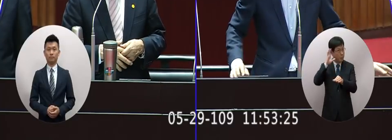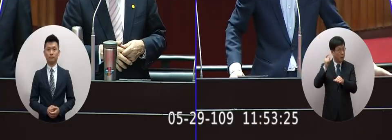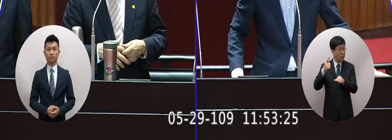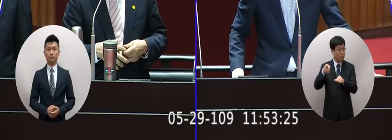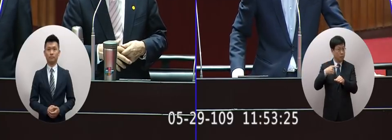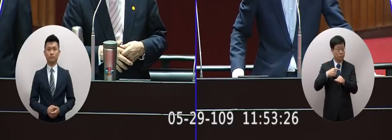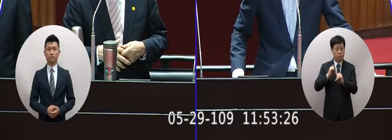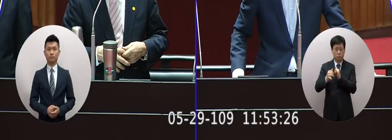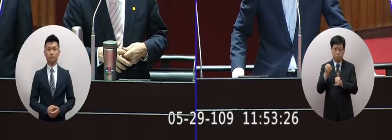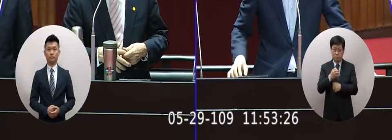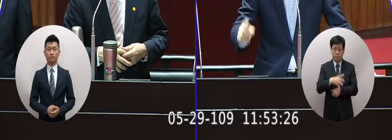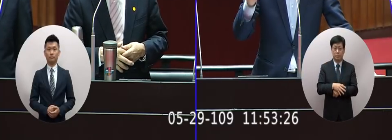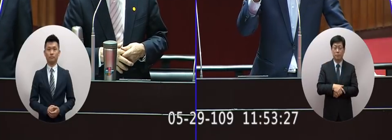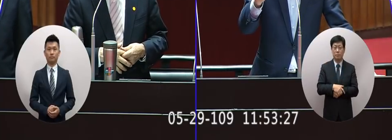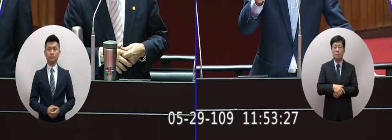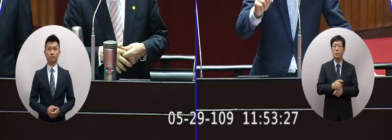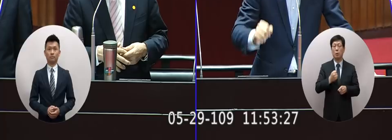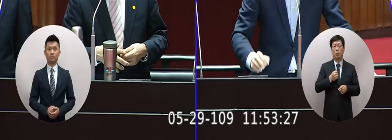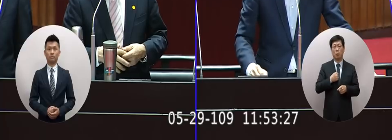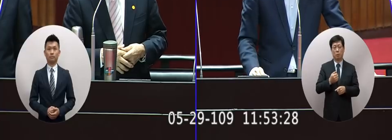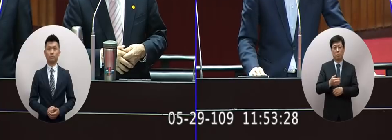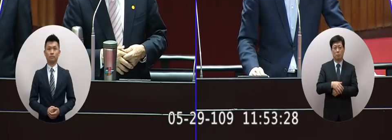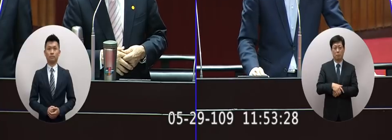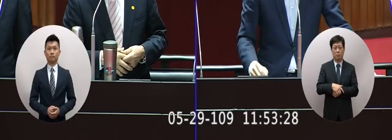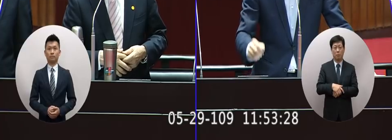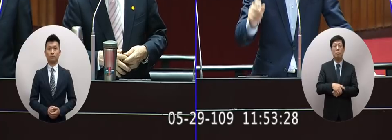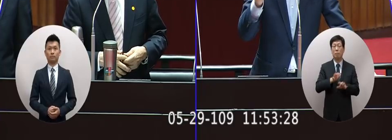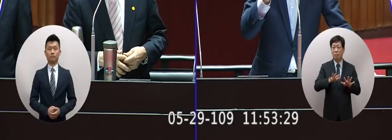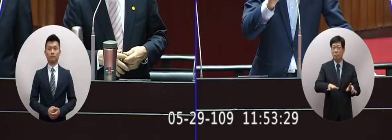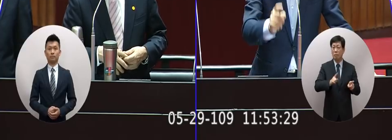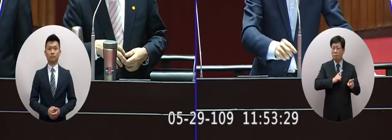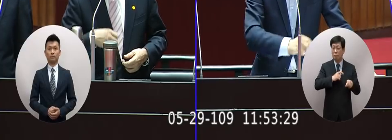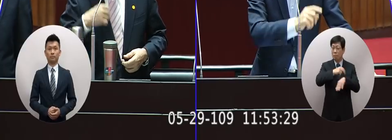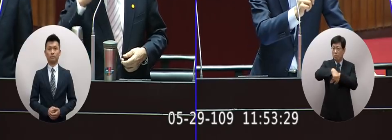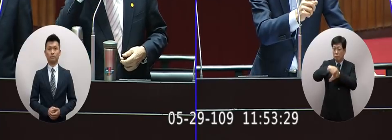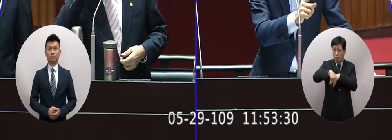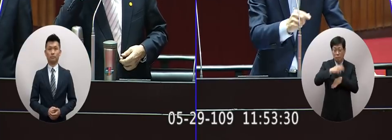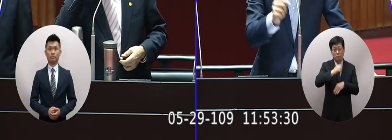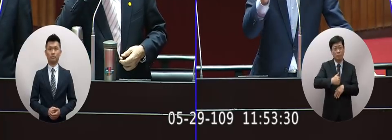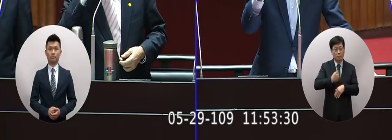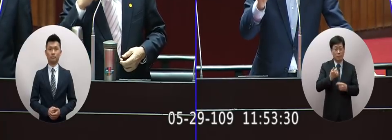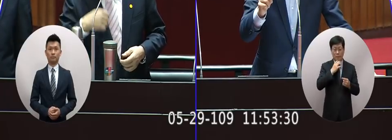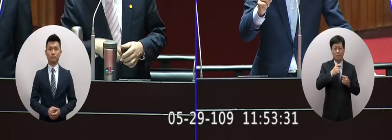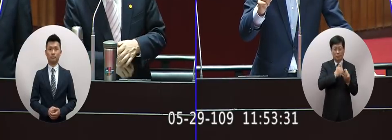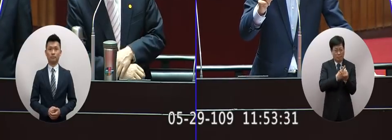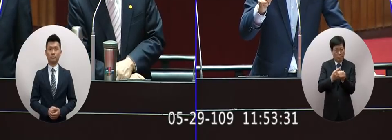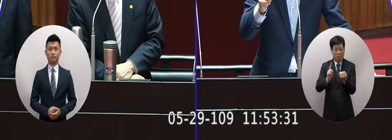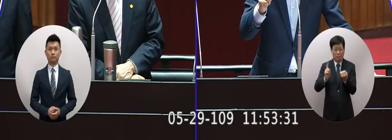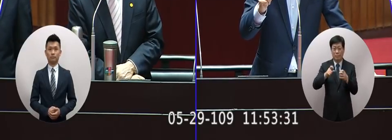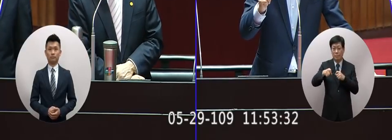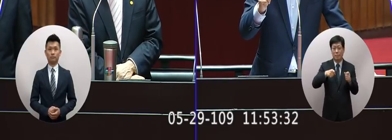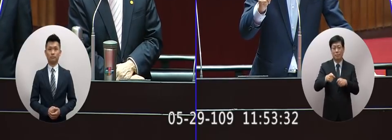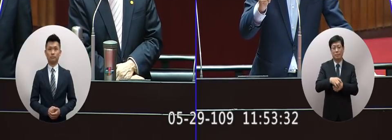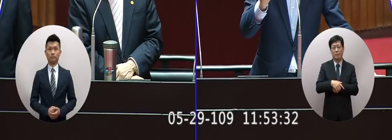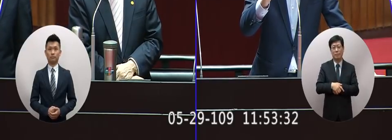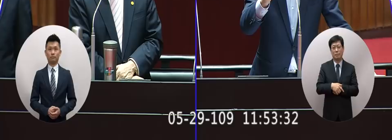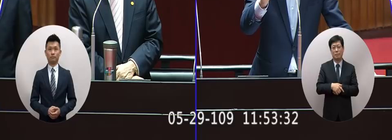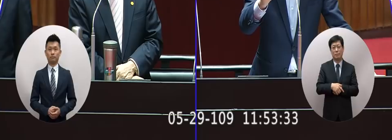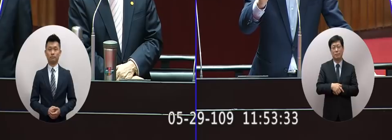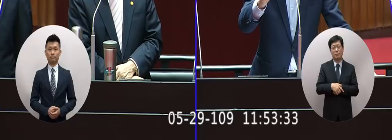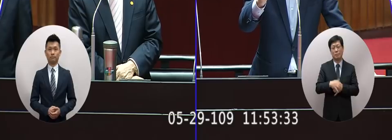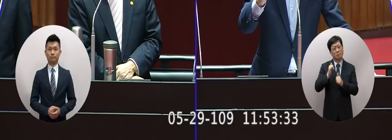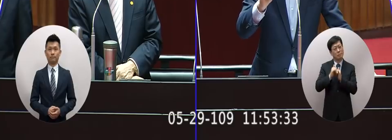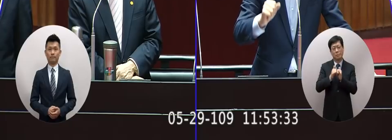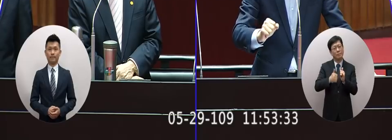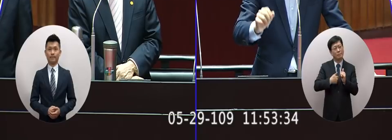听这些老百姓的声音，你就会知道，你们现在规划的不管第 N 个方案，民